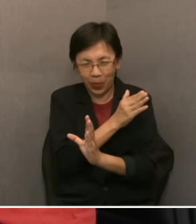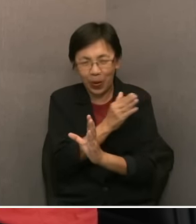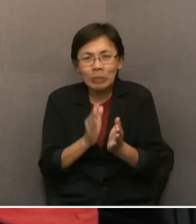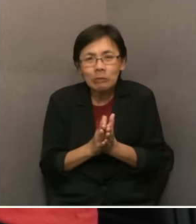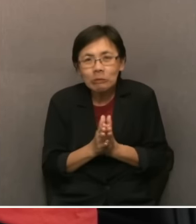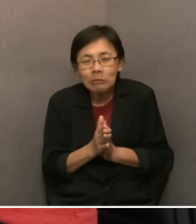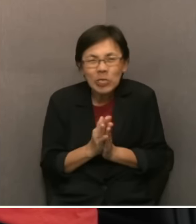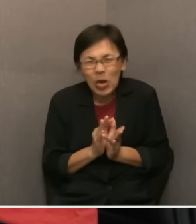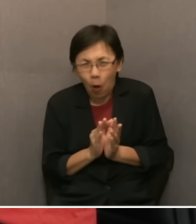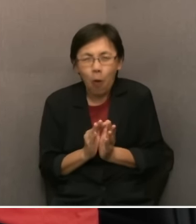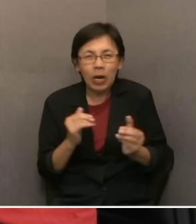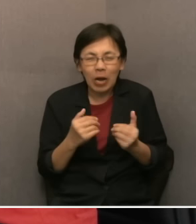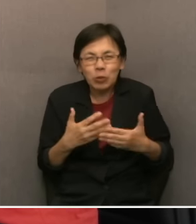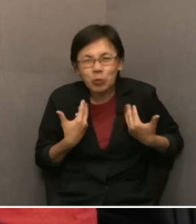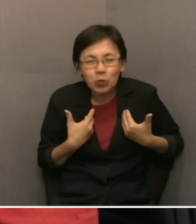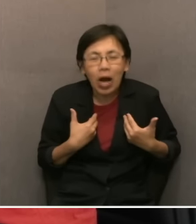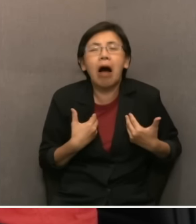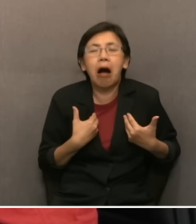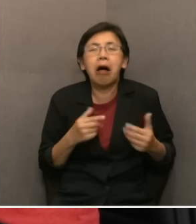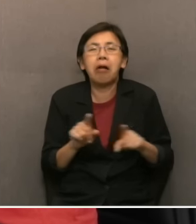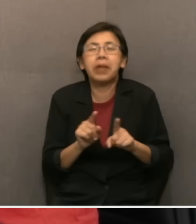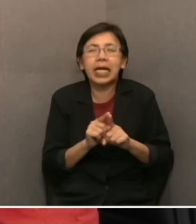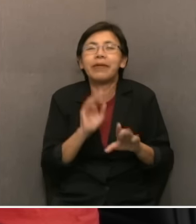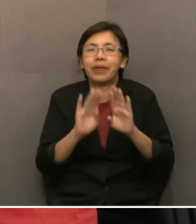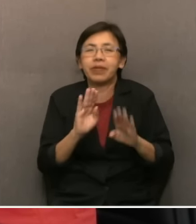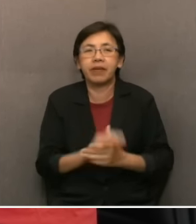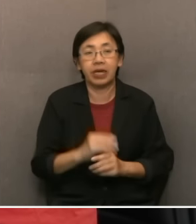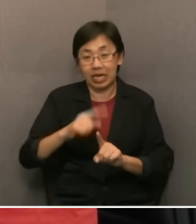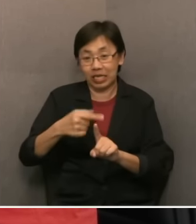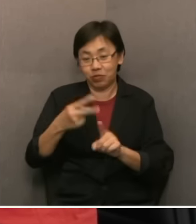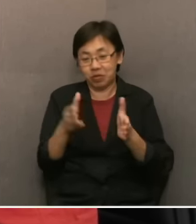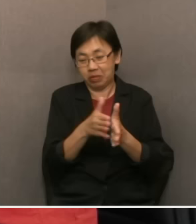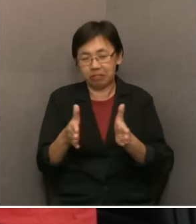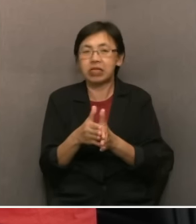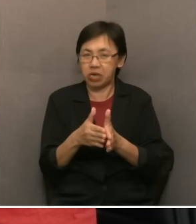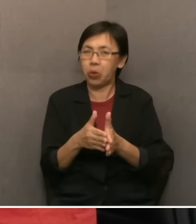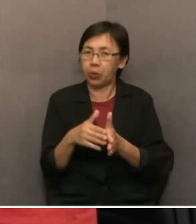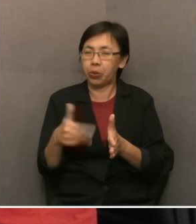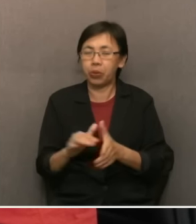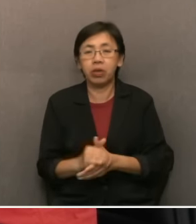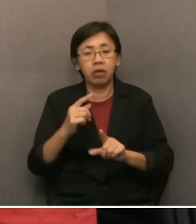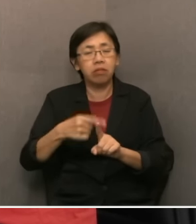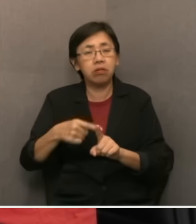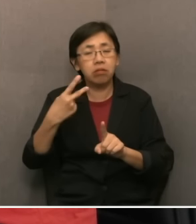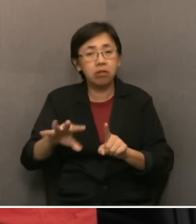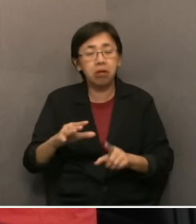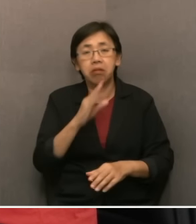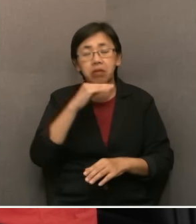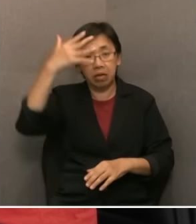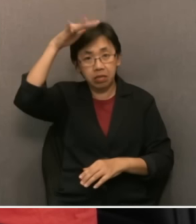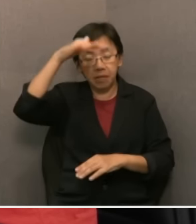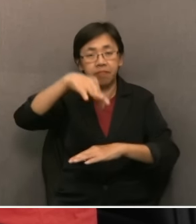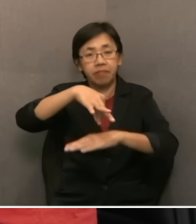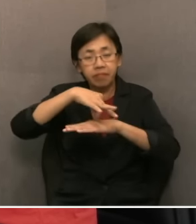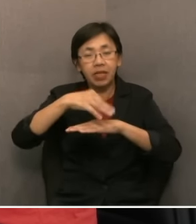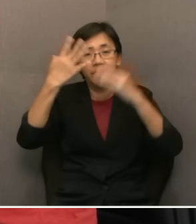หนังเนี่ยกำลังดุเดือดมากที่สุดเลยคือประมาณ 2เดือน 2เดือนนี้ใช่ค่ะแล้วอาจารย์มองว่าหลังจากนั้นล่ะครับเถ้าเกิดว่าทรัมป์ขึ้นมาได้แล้วเนี่ย